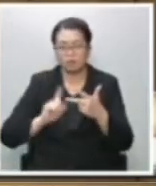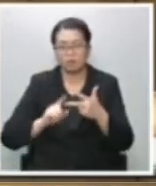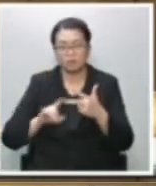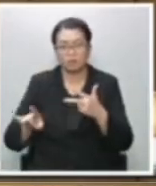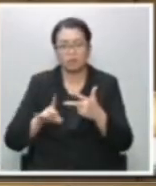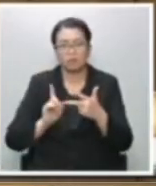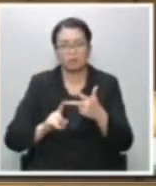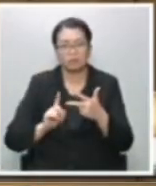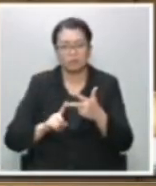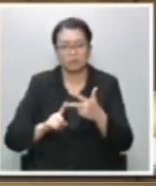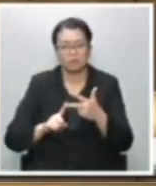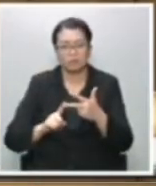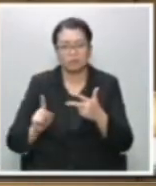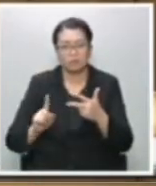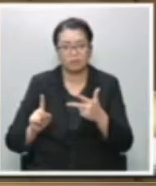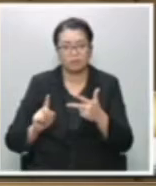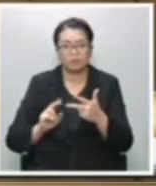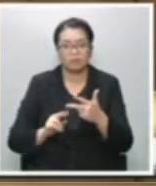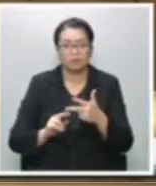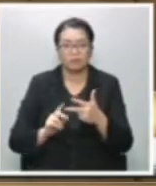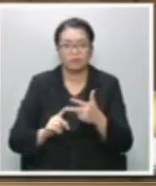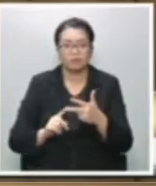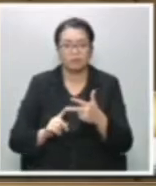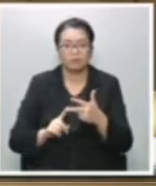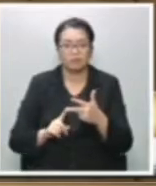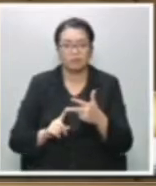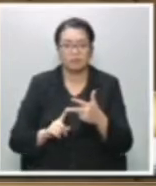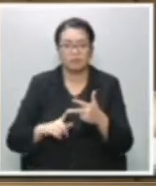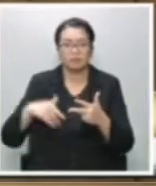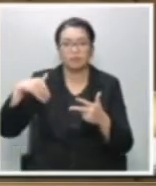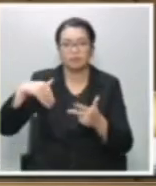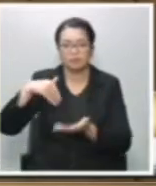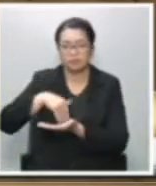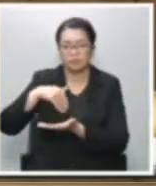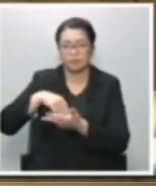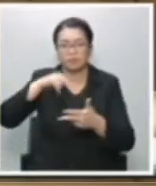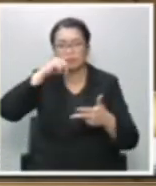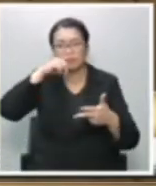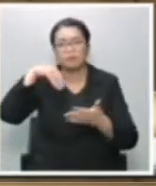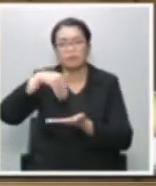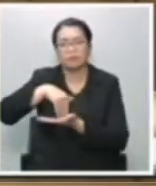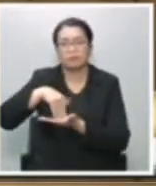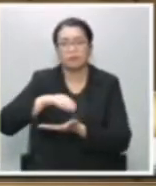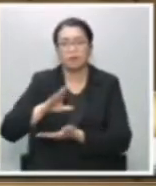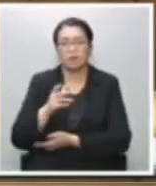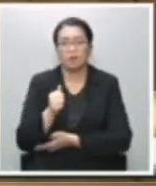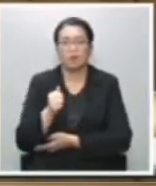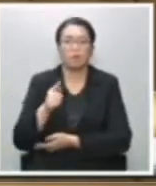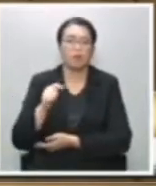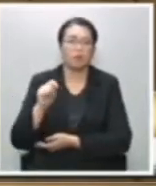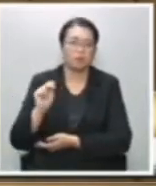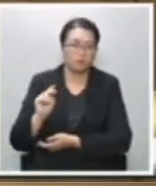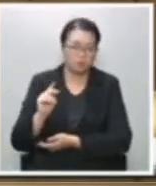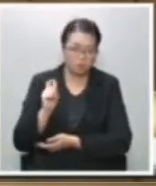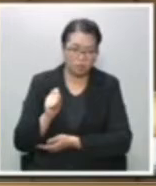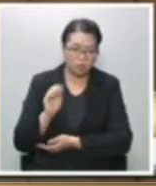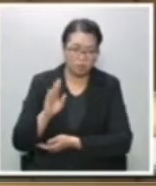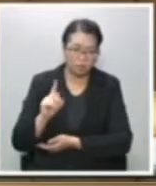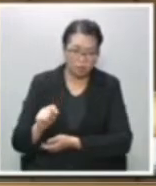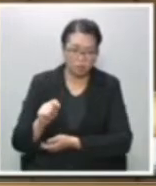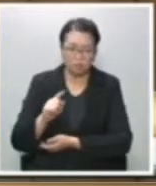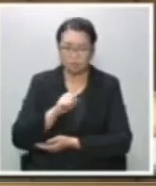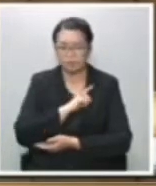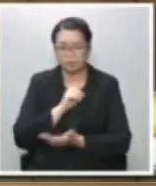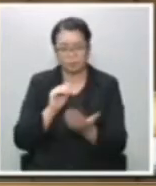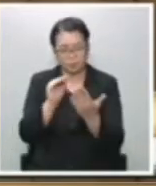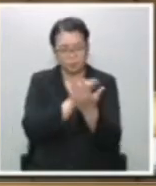ายก็คือถ้าเราเรียกว่าประปาขององค์กรปกครองส่วนท้องถิ่น 73% ของพื้นที่ประเทศไทยนั่นคือประ